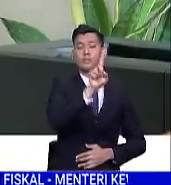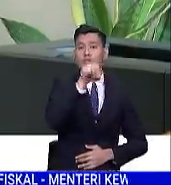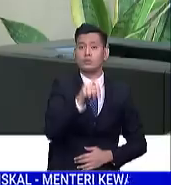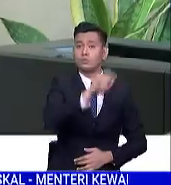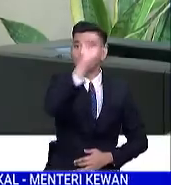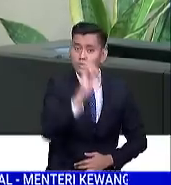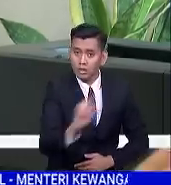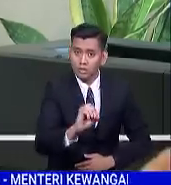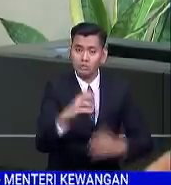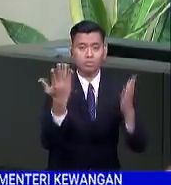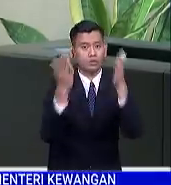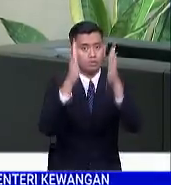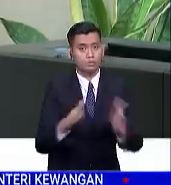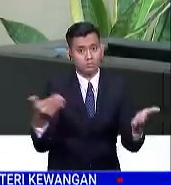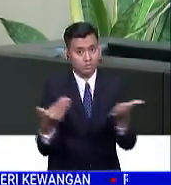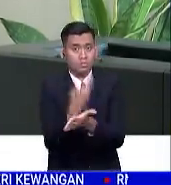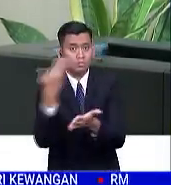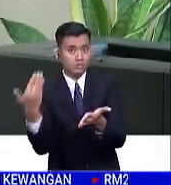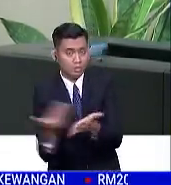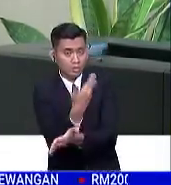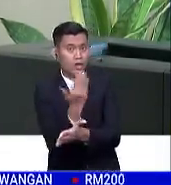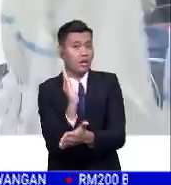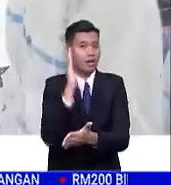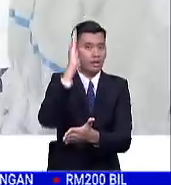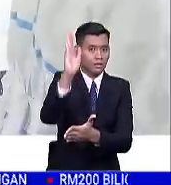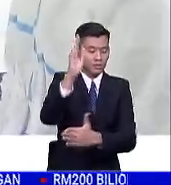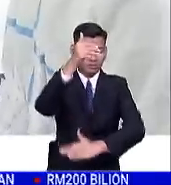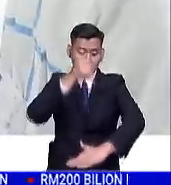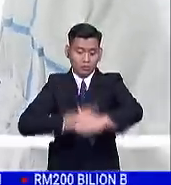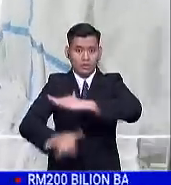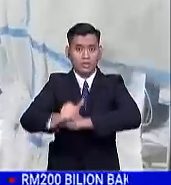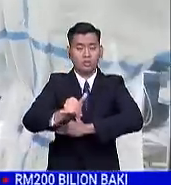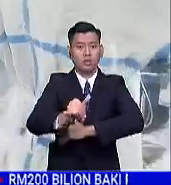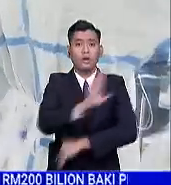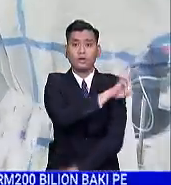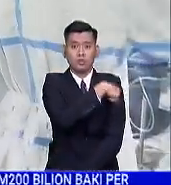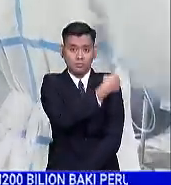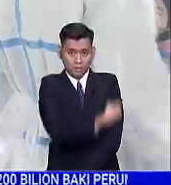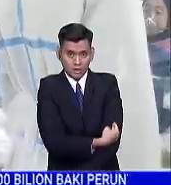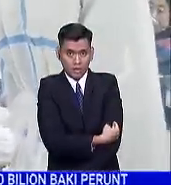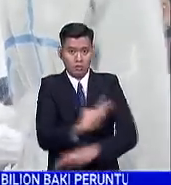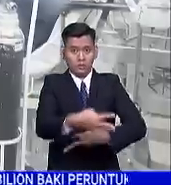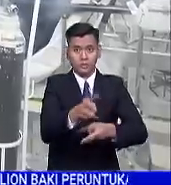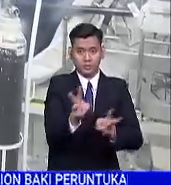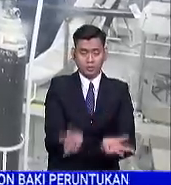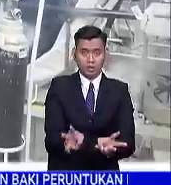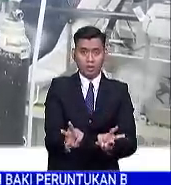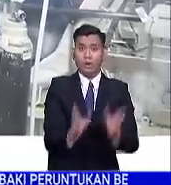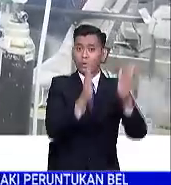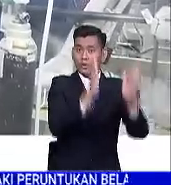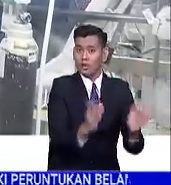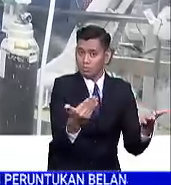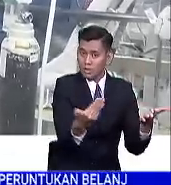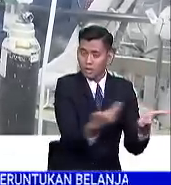21% daripada kes-kes baru ini biasanya akan masuk ward. Bayangkannya satu kes baru, katalah